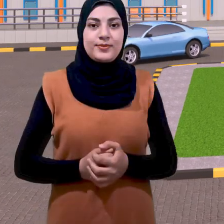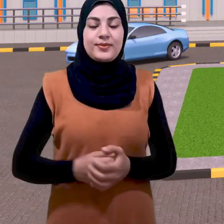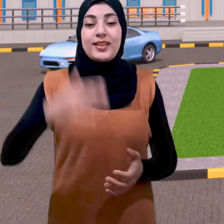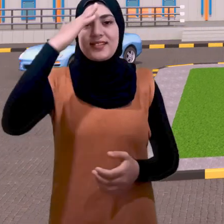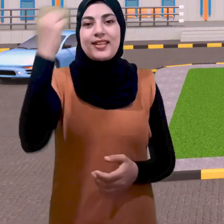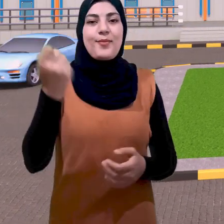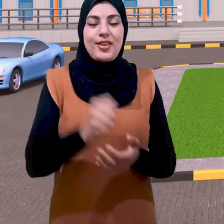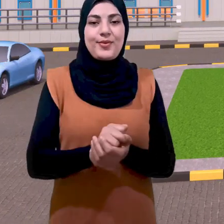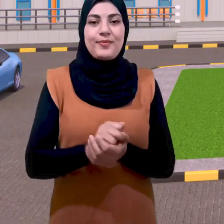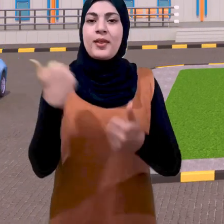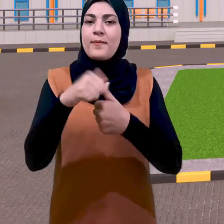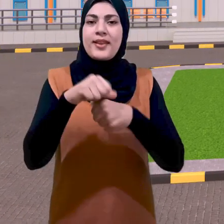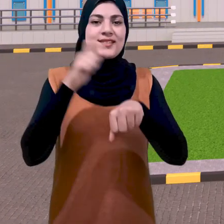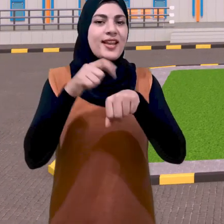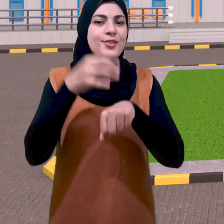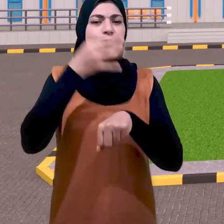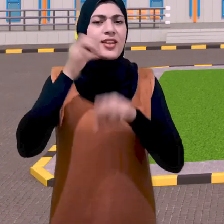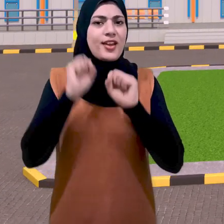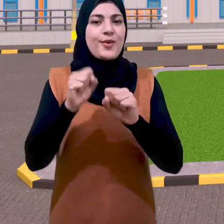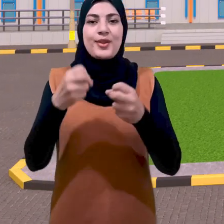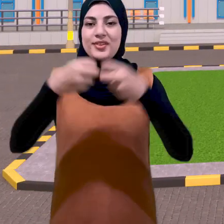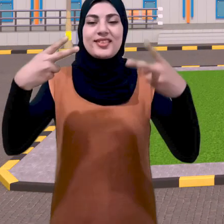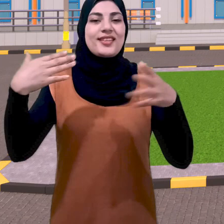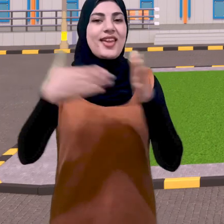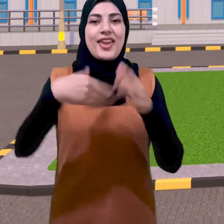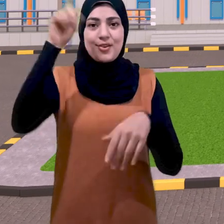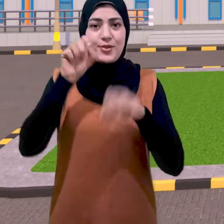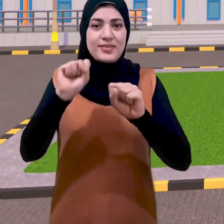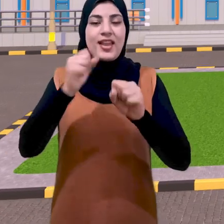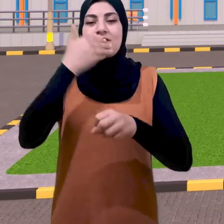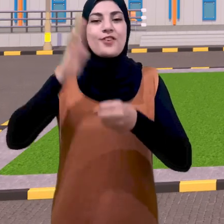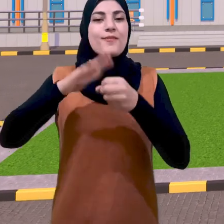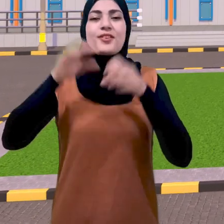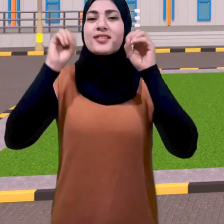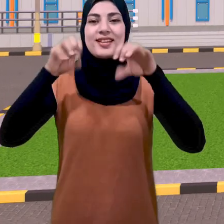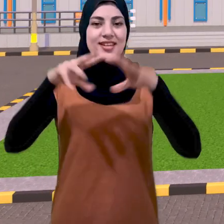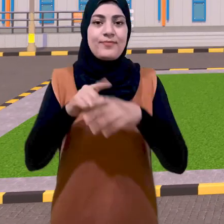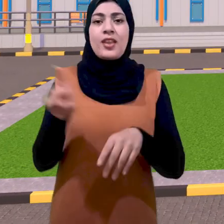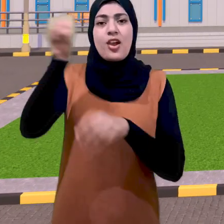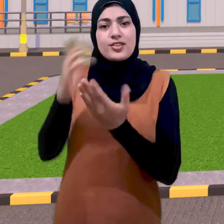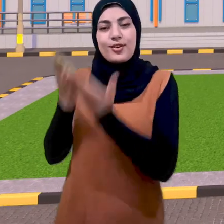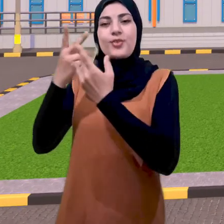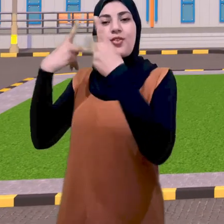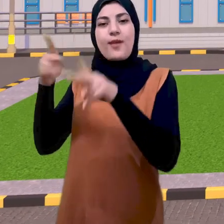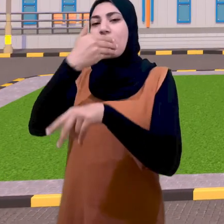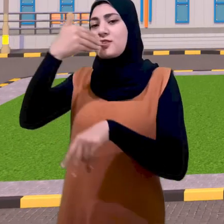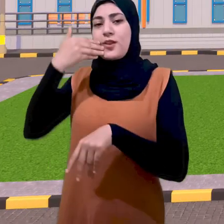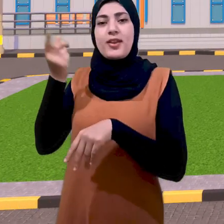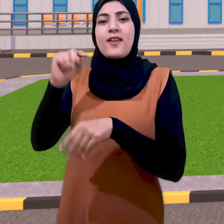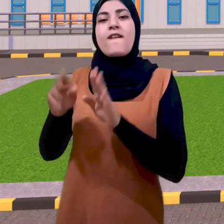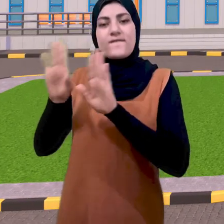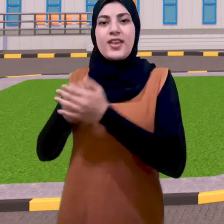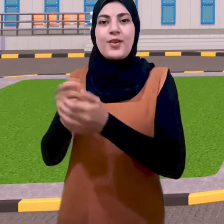السلام عليكم باقي ساعات قليلة وينقضي آخر يوم في شهر رمضان الكريم نسأل الله أن يكون قد